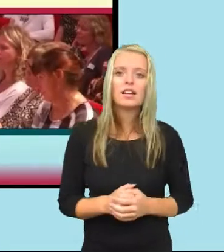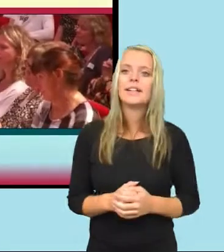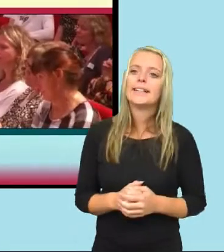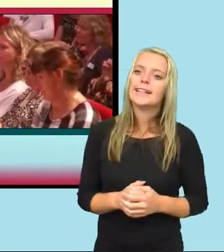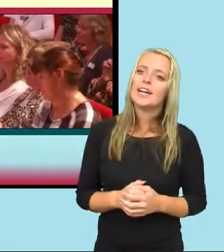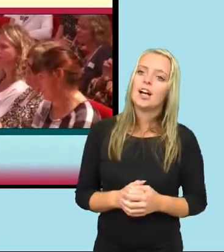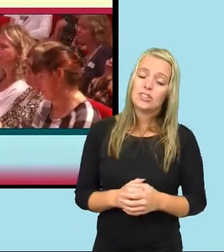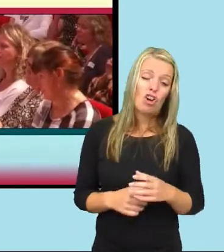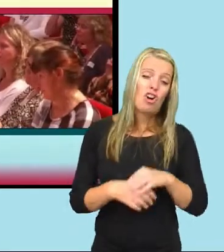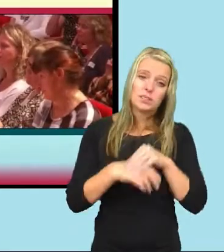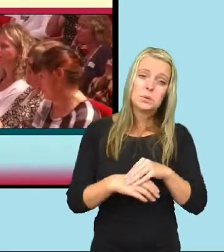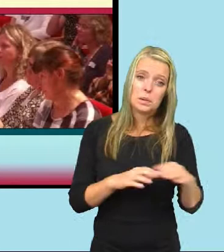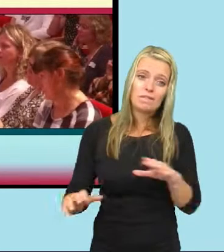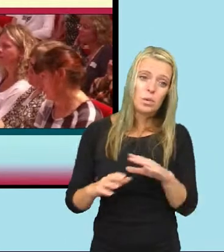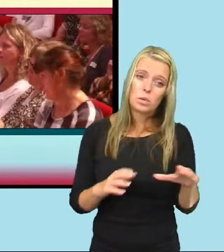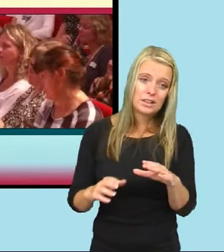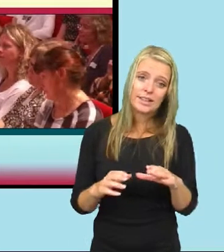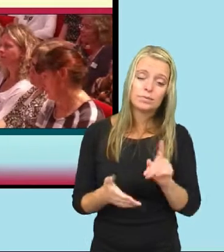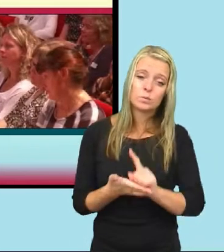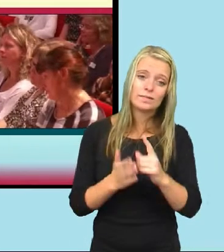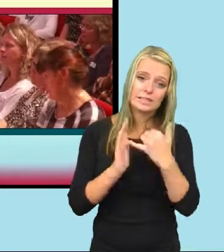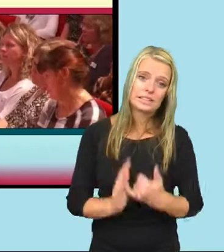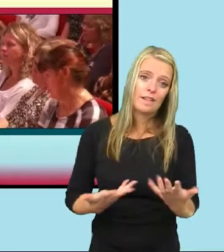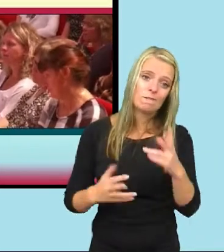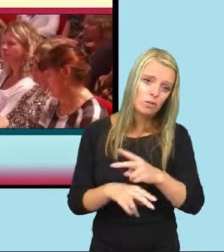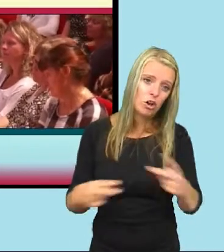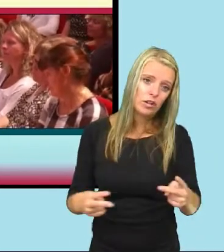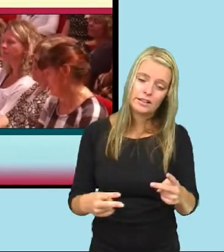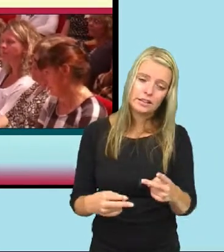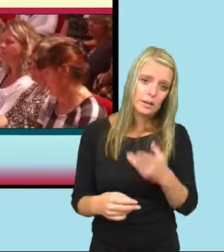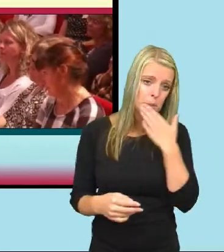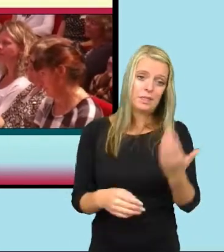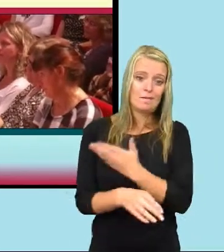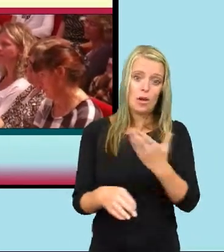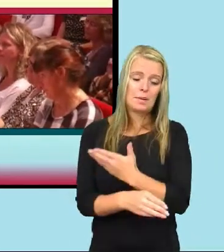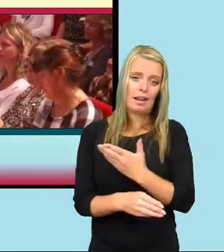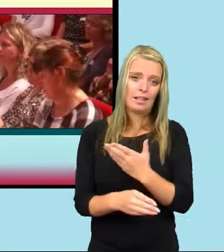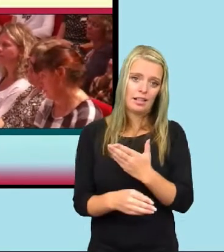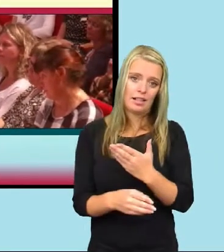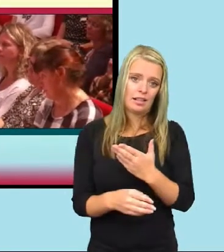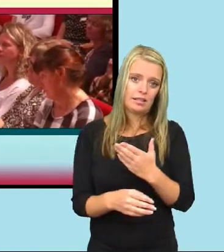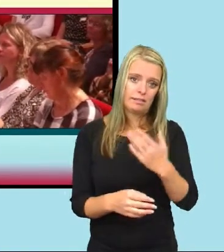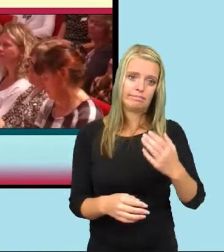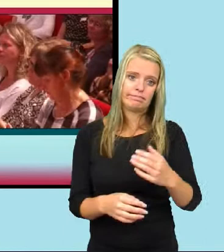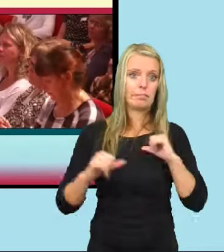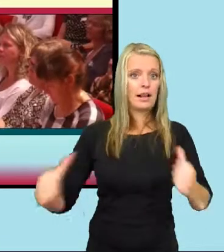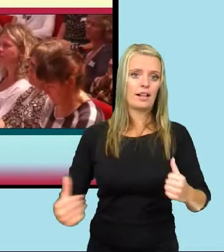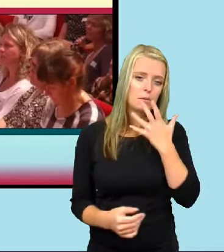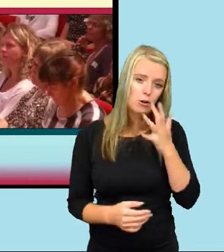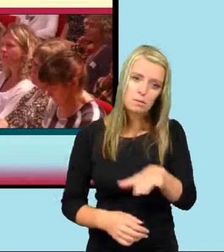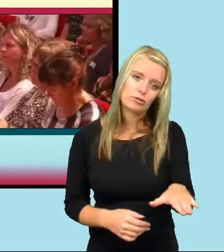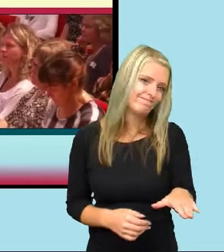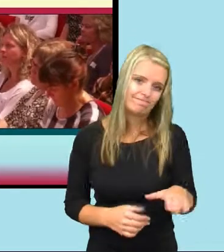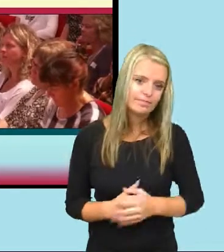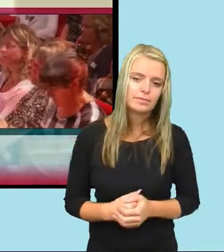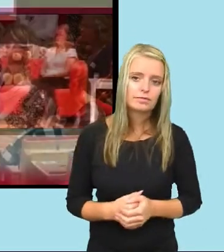I sjukvården skulle jag säga att det är väldigt vanligt att de är oförberedda på att prata med barnet. Ja.